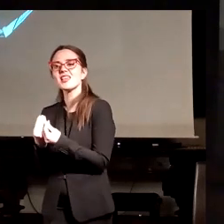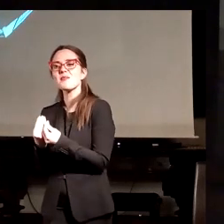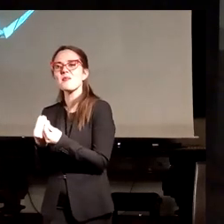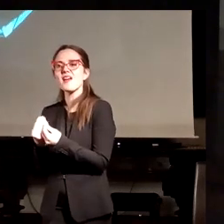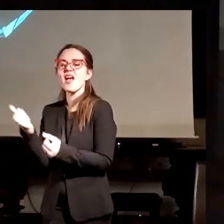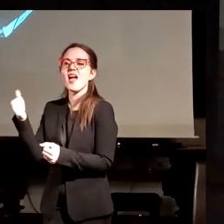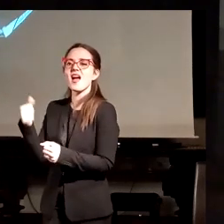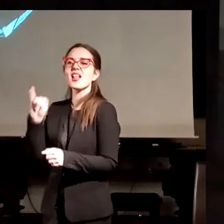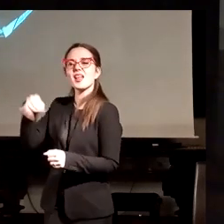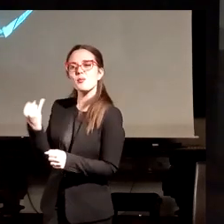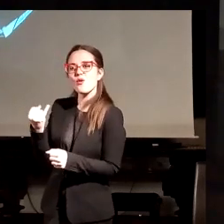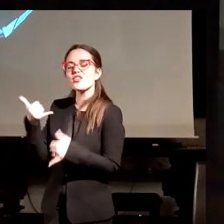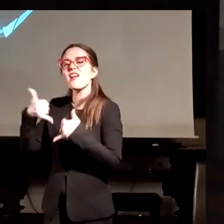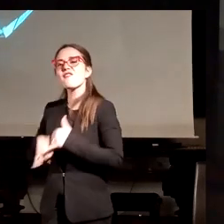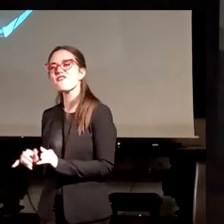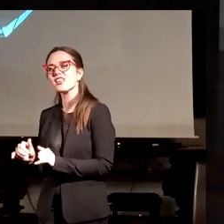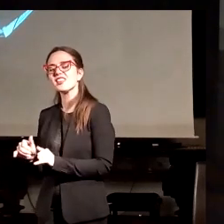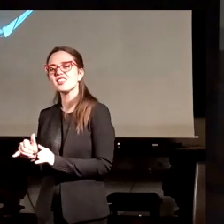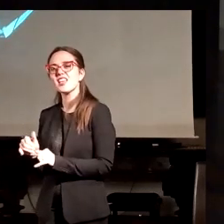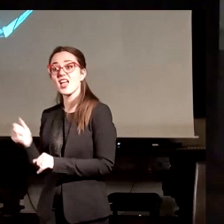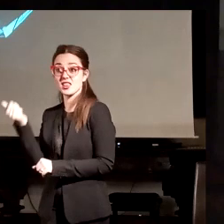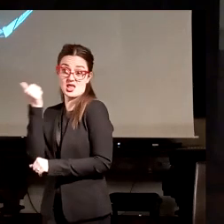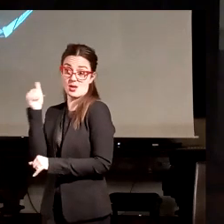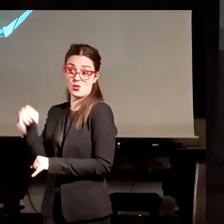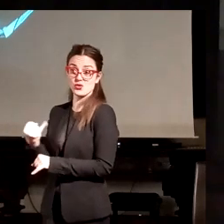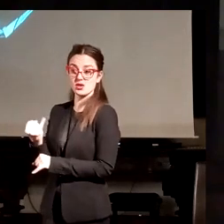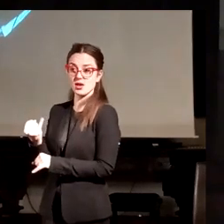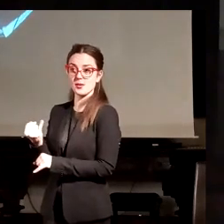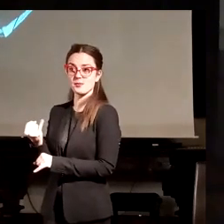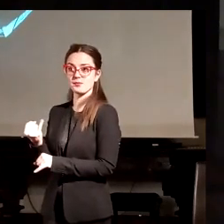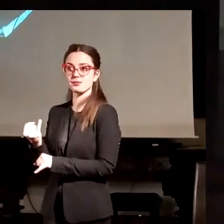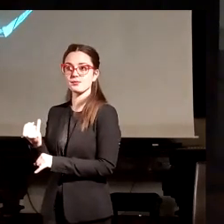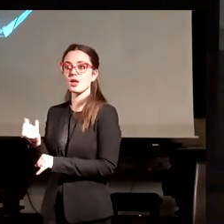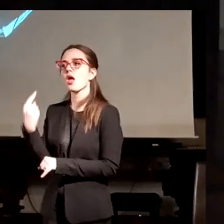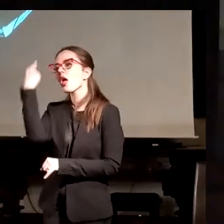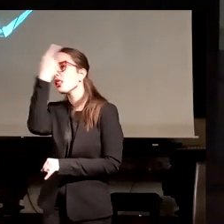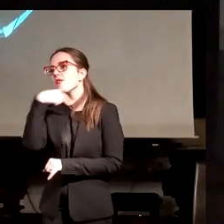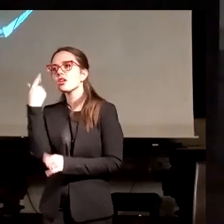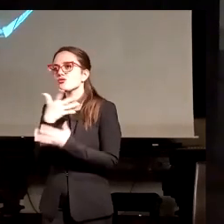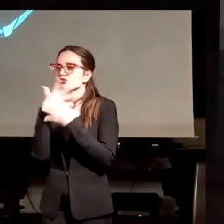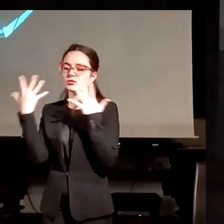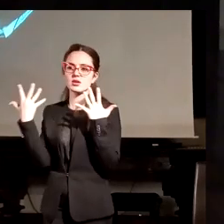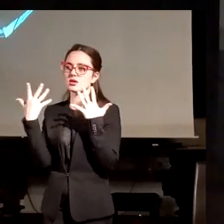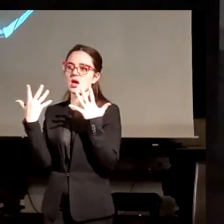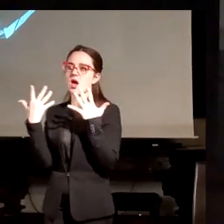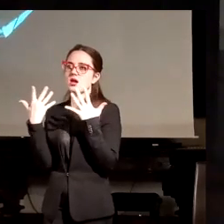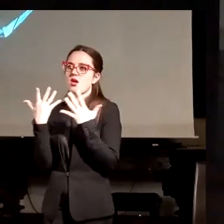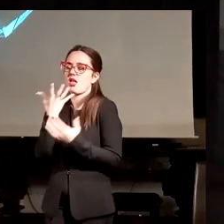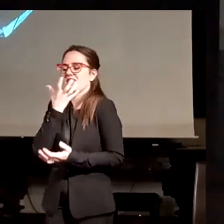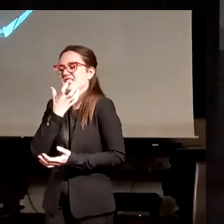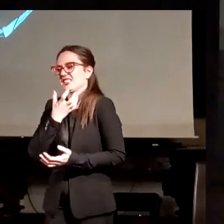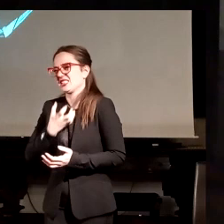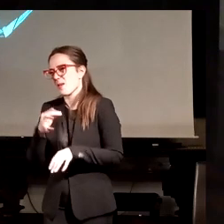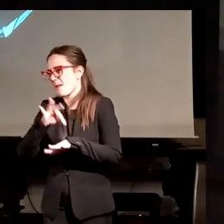lei e c'è questa faccia di quest uomo malato sostanzialmente però lo sappiamo noi che è malato alla faccia che vede un sorriso